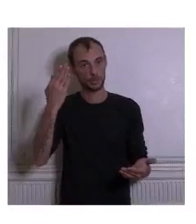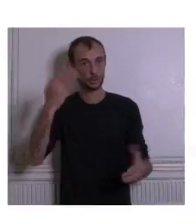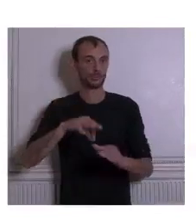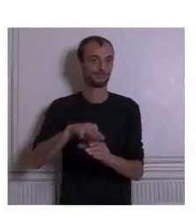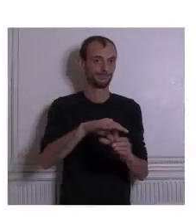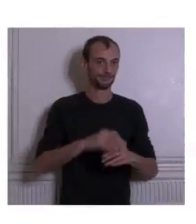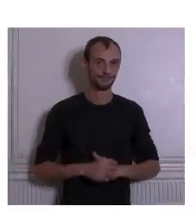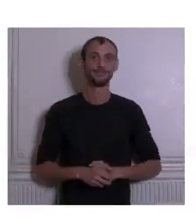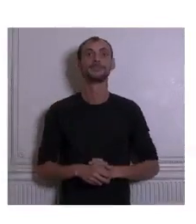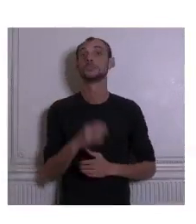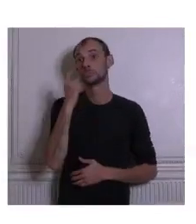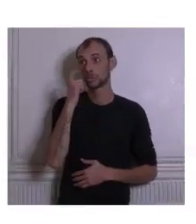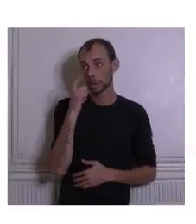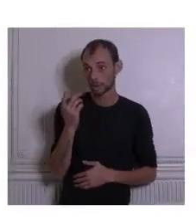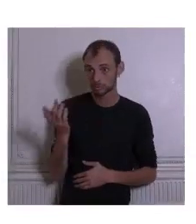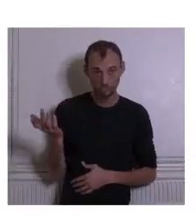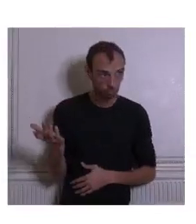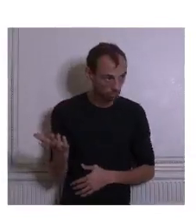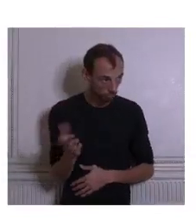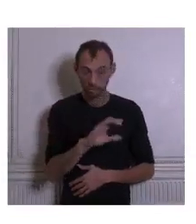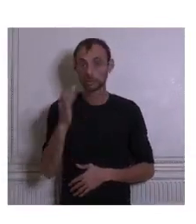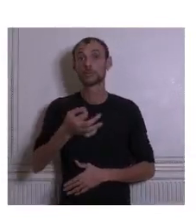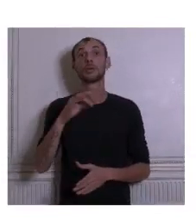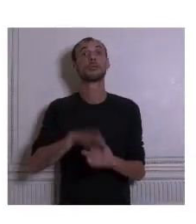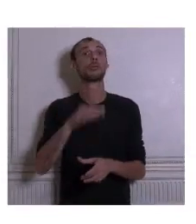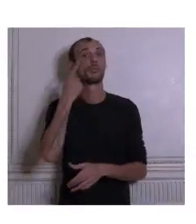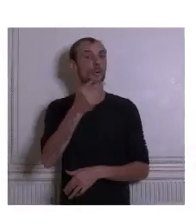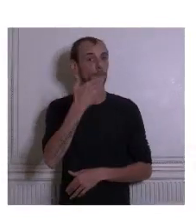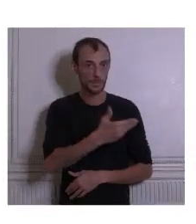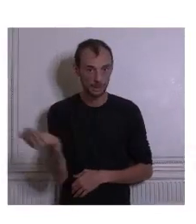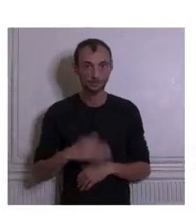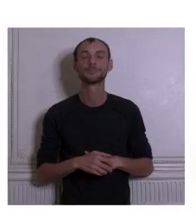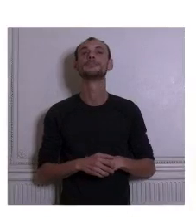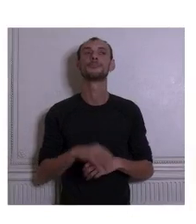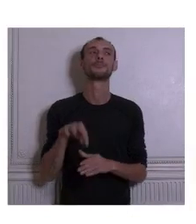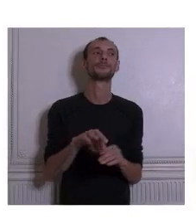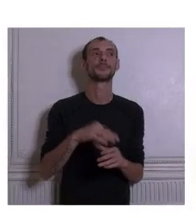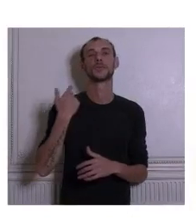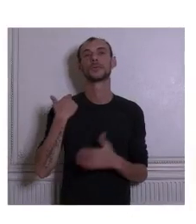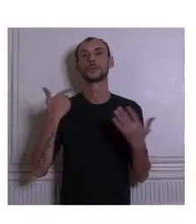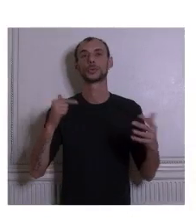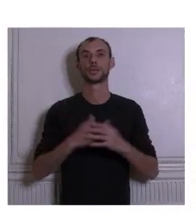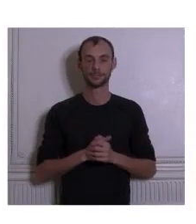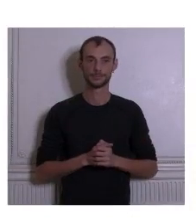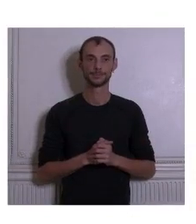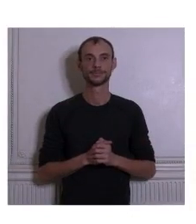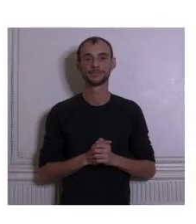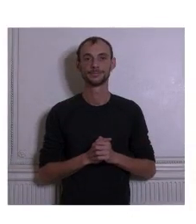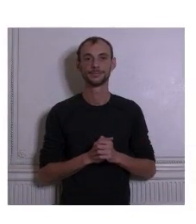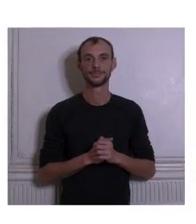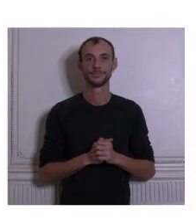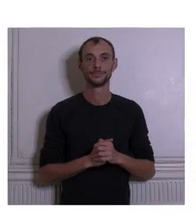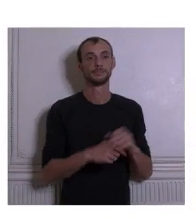votre part ? Je n'en vois pas. Elle est donc adoptée comme les autres délibérations de ce conseil à l'unanimité, mes chers